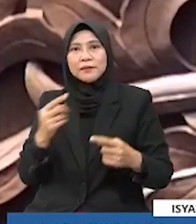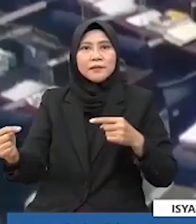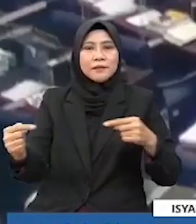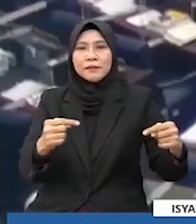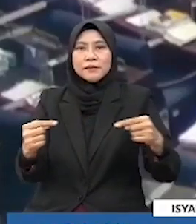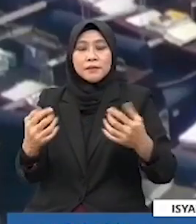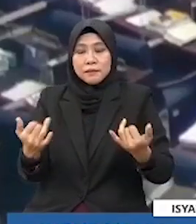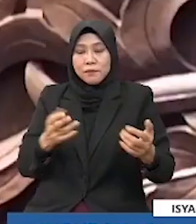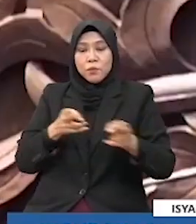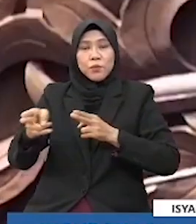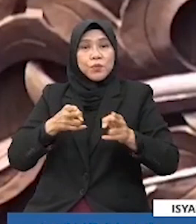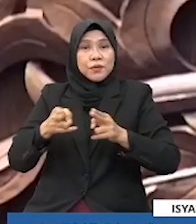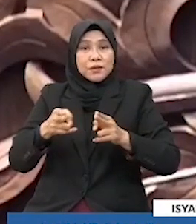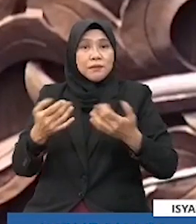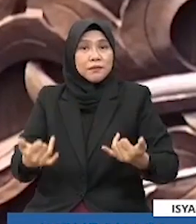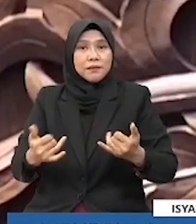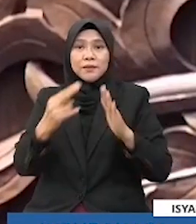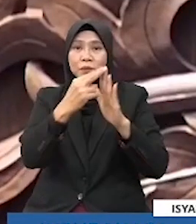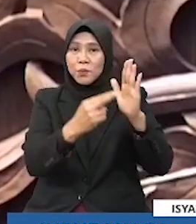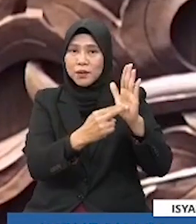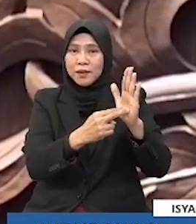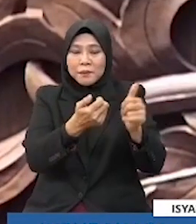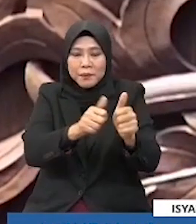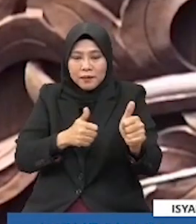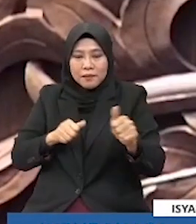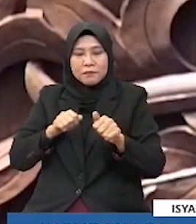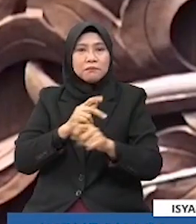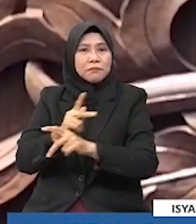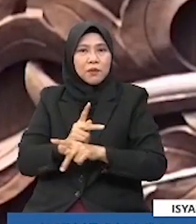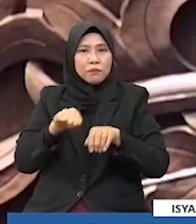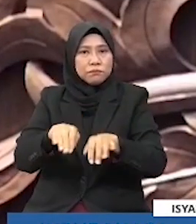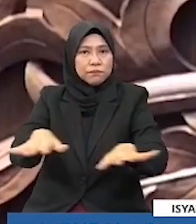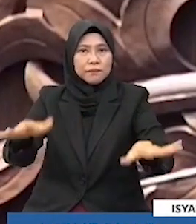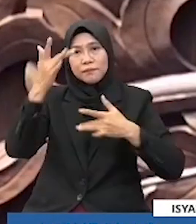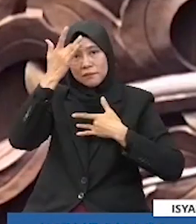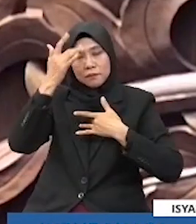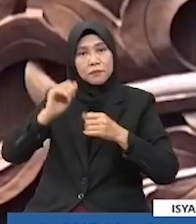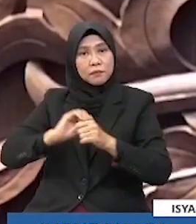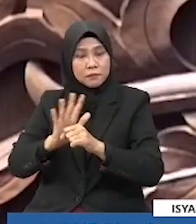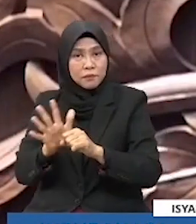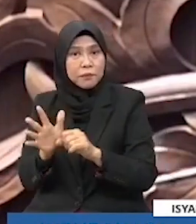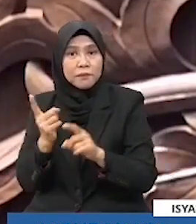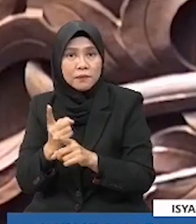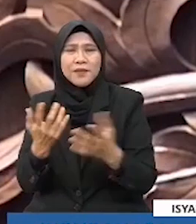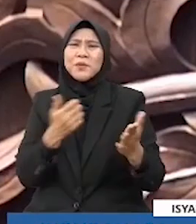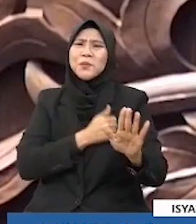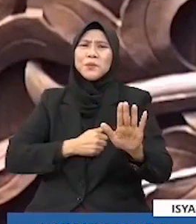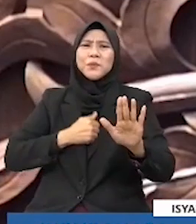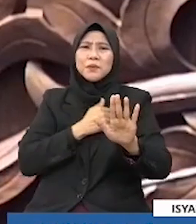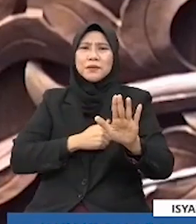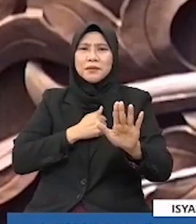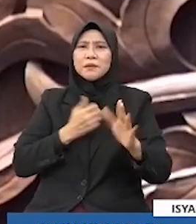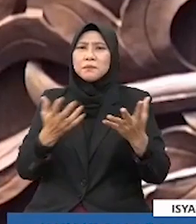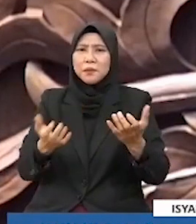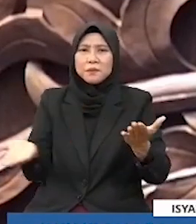bukan urusan kita cuma hari ini ya larang ngundang pencegahan dan pengawalan sakit cengkeh Ya maaf